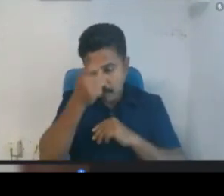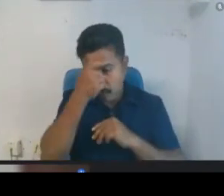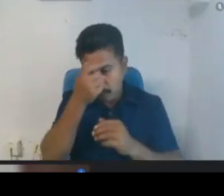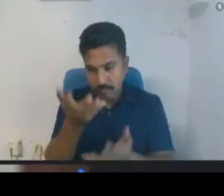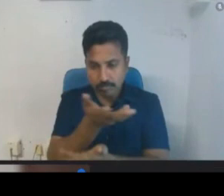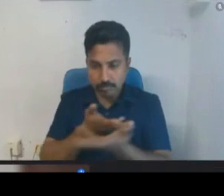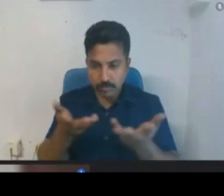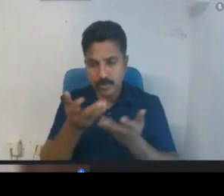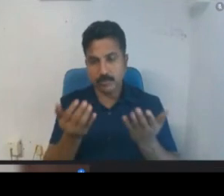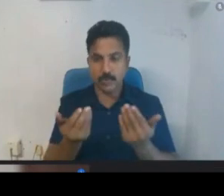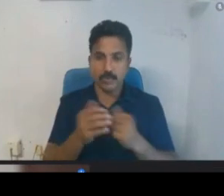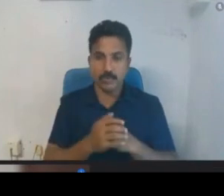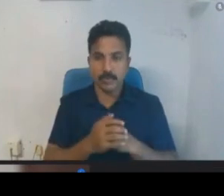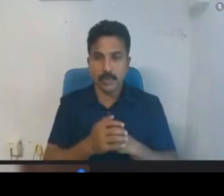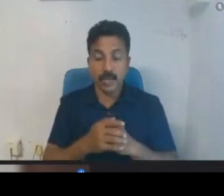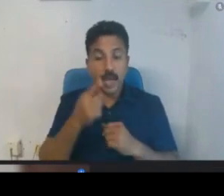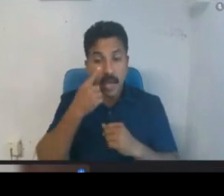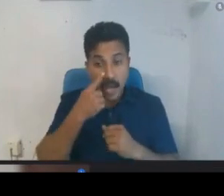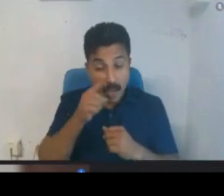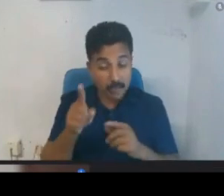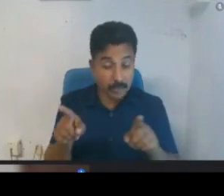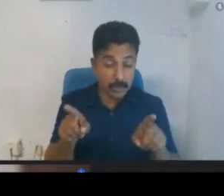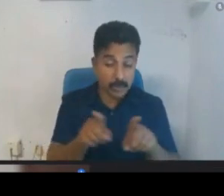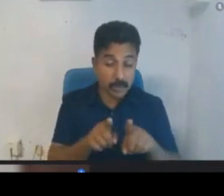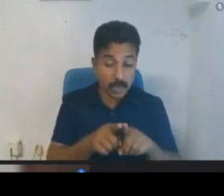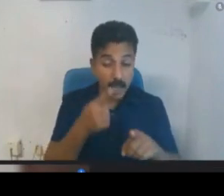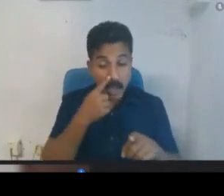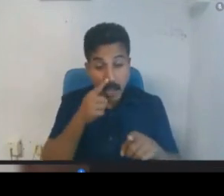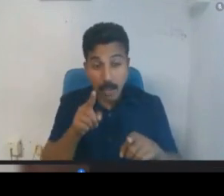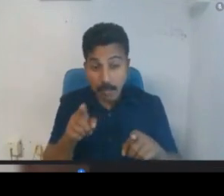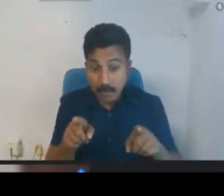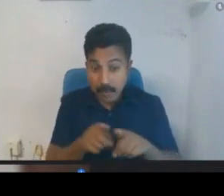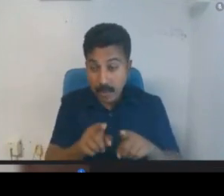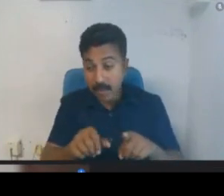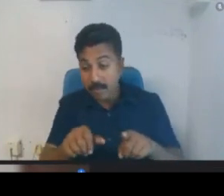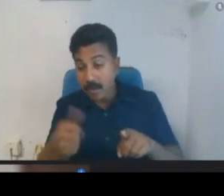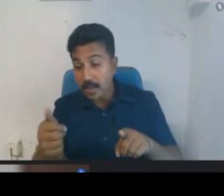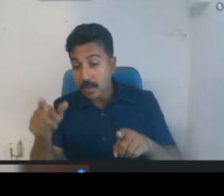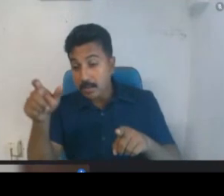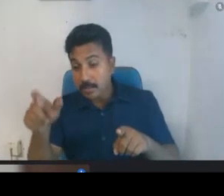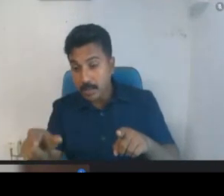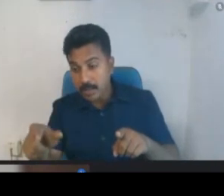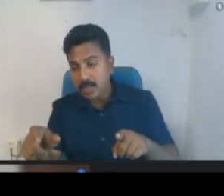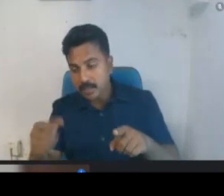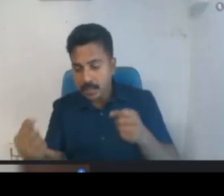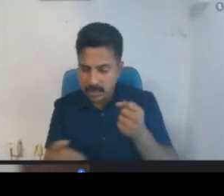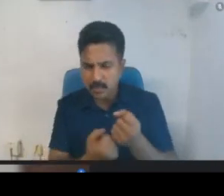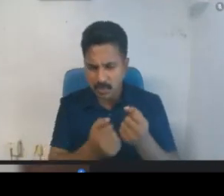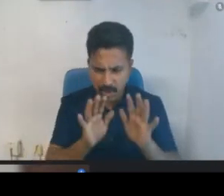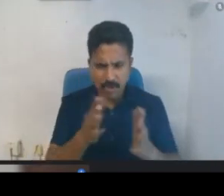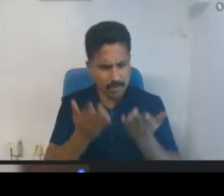പറ്റും. അതുപോലെ തന്നെ അമ്മയെ പോലെ അമ്മയ്ക്ക് പകരമായിട്ട് കുഞ്ഞിനെ നോക്കാൻ സഹായിക്കുന്ന ആരെങ്കിലും